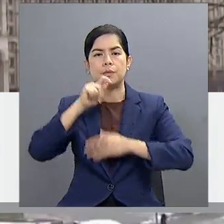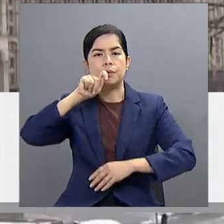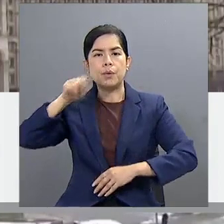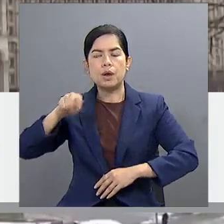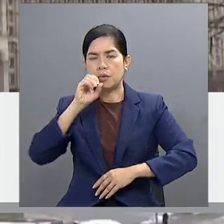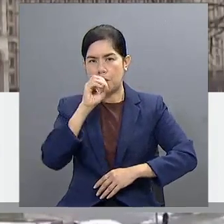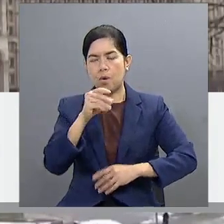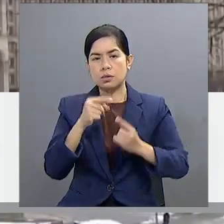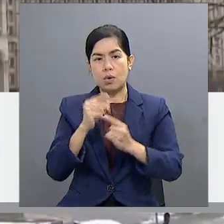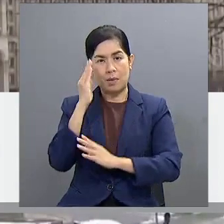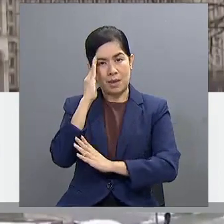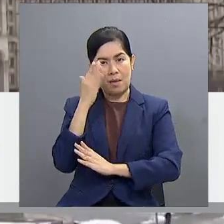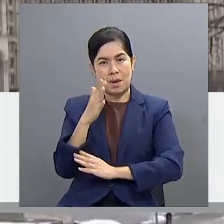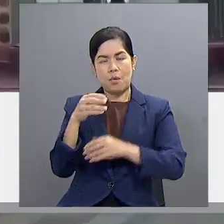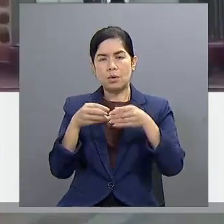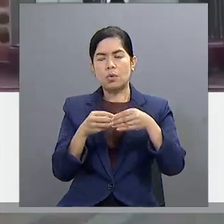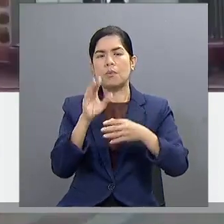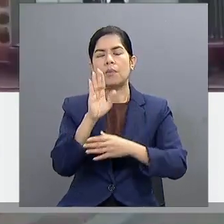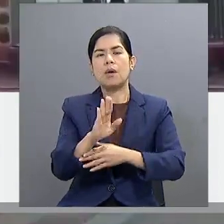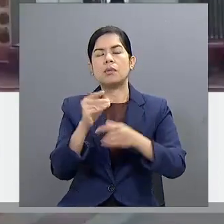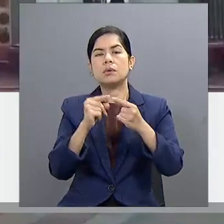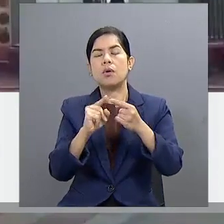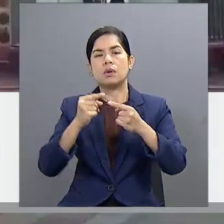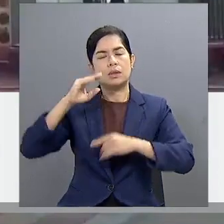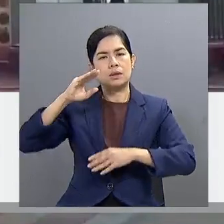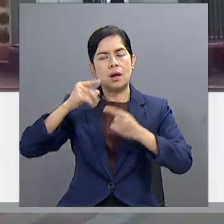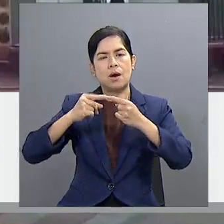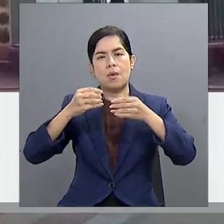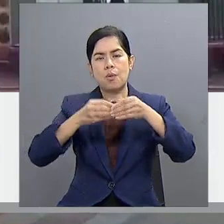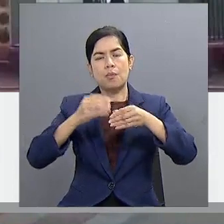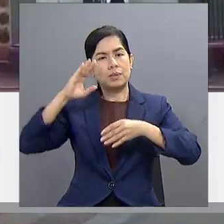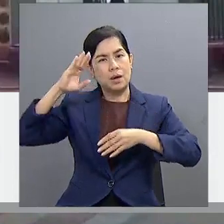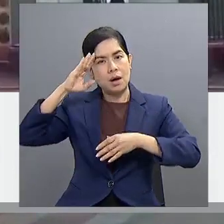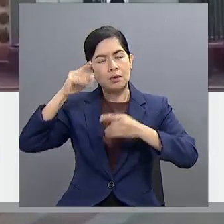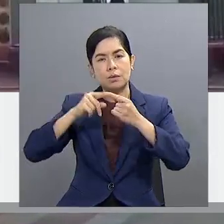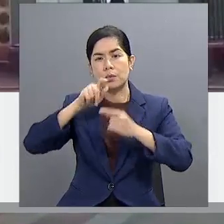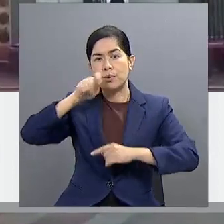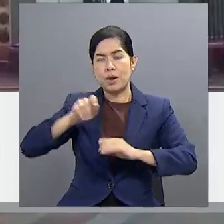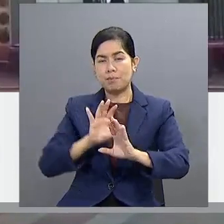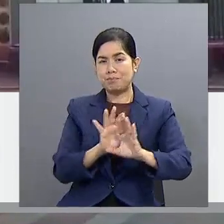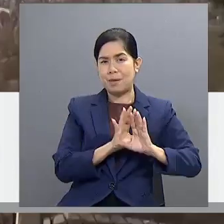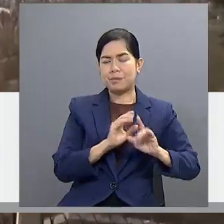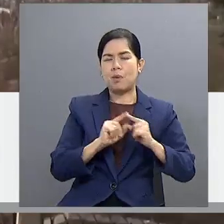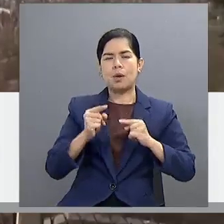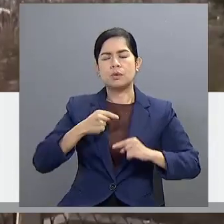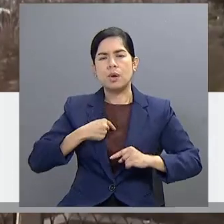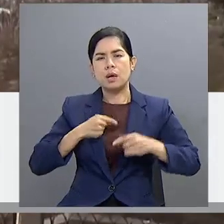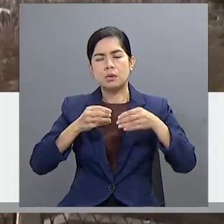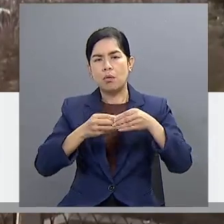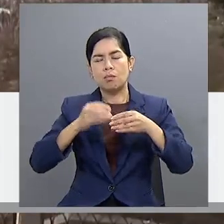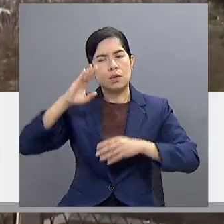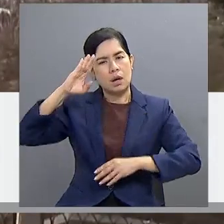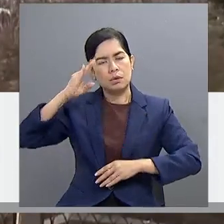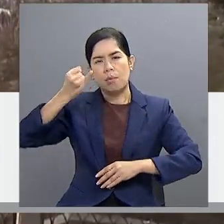ถอนตัวออกจากเมืองแล้วนะคะยืนยันว่ายูเครนจะไม่มีทางยอมแพ้โดยระบุว่าก่อนหน้านี้สามารถนำเอาดินแดนที่รั